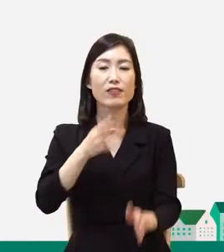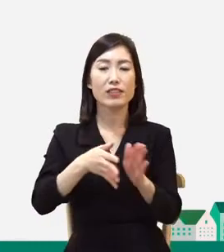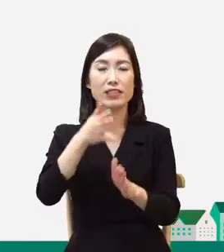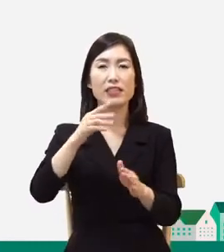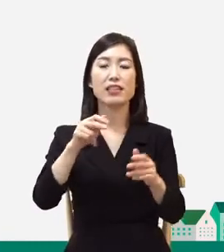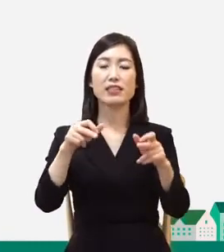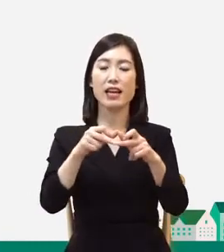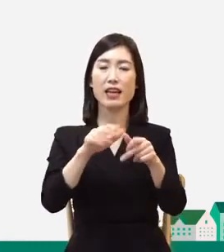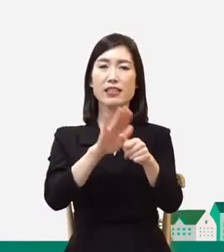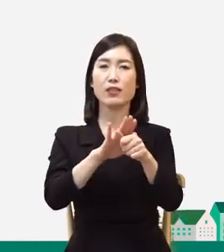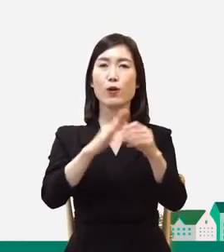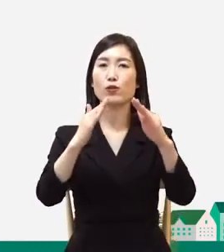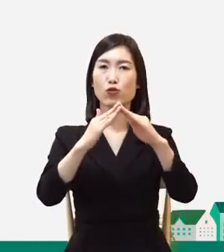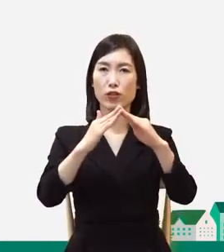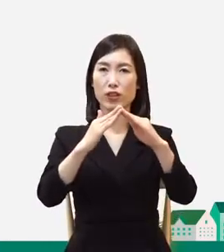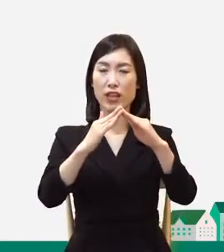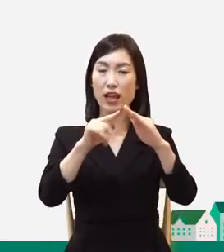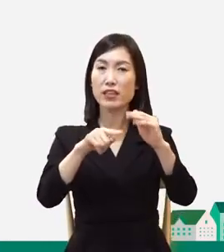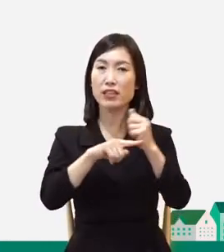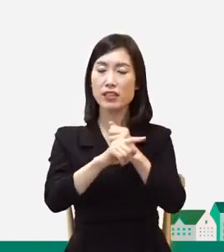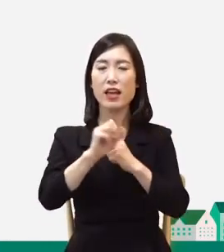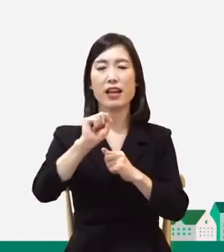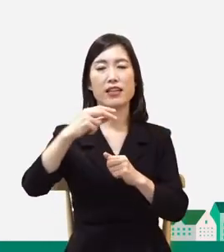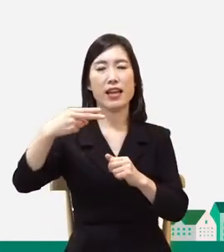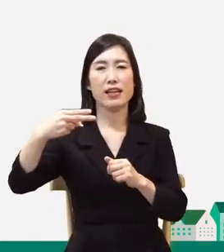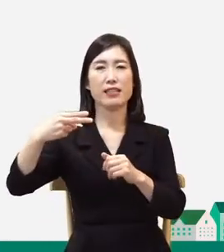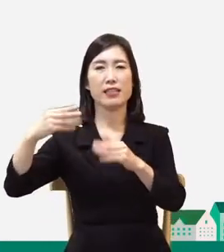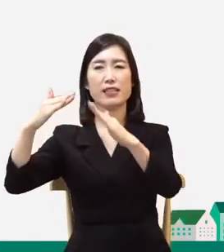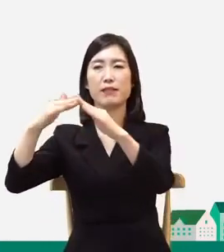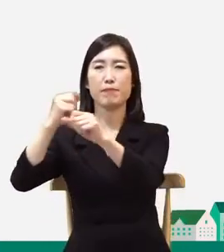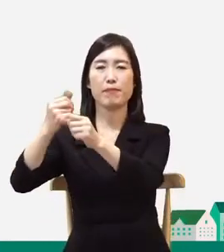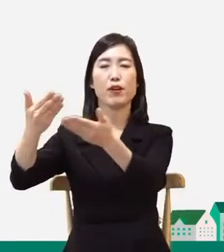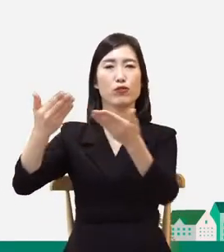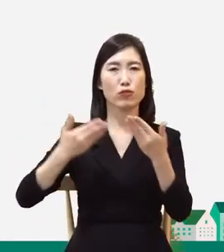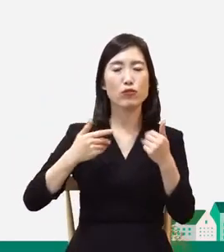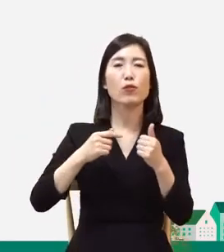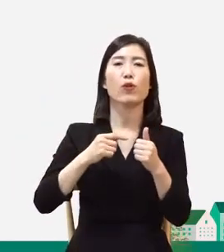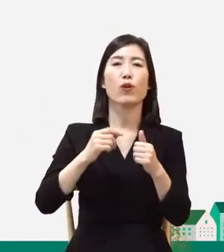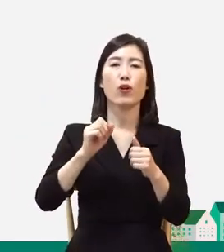서울시 장애인 지원주택은 SH에서 주택을 공급하고 있는